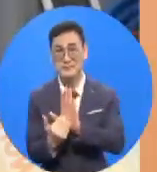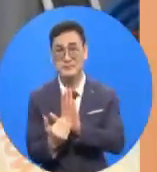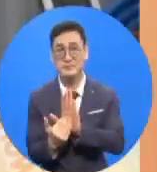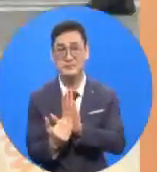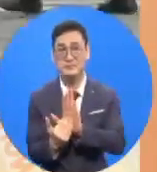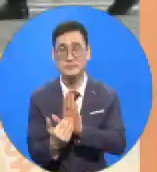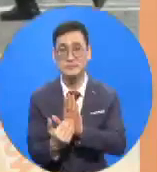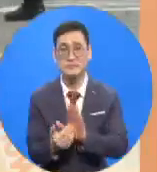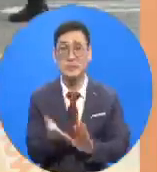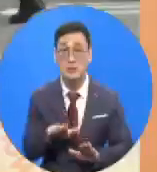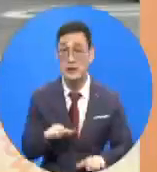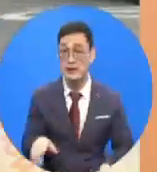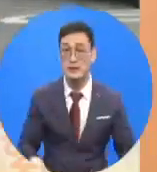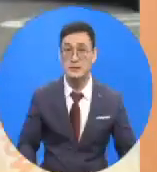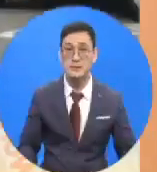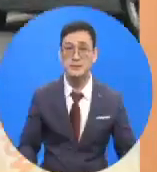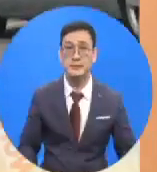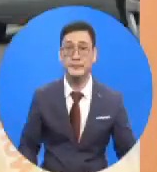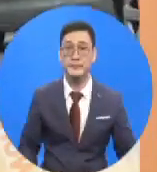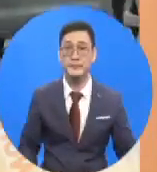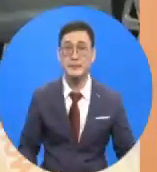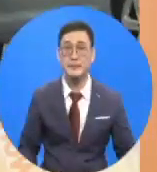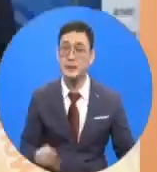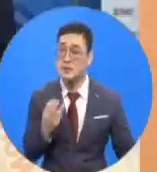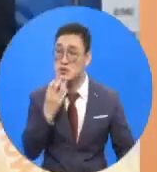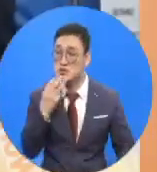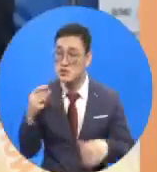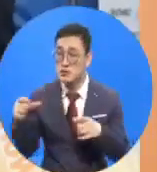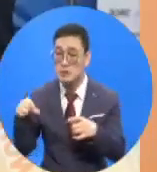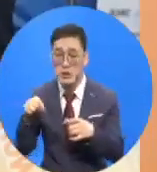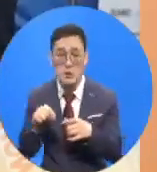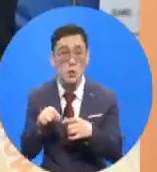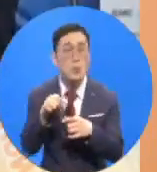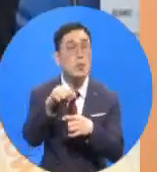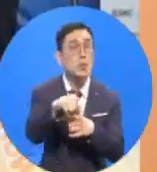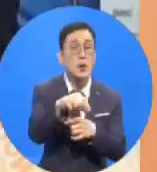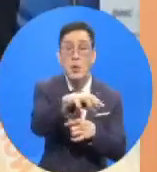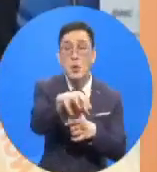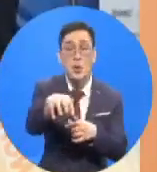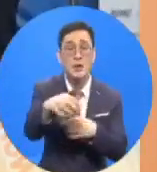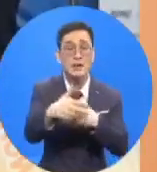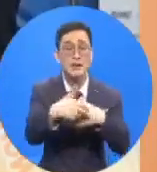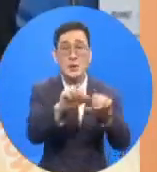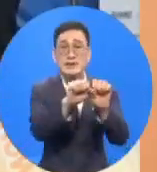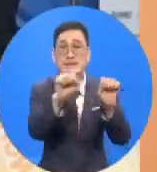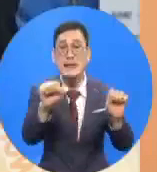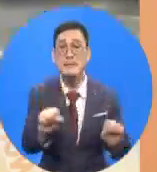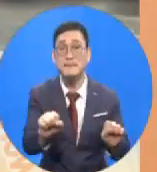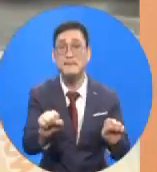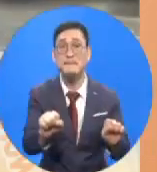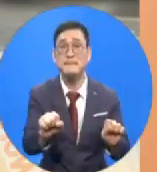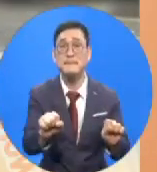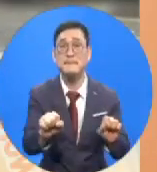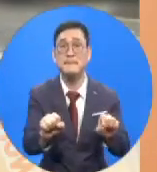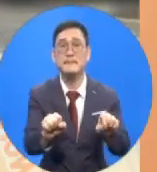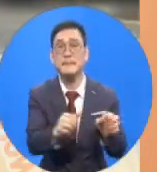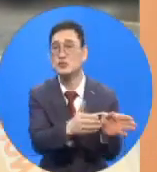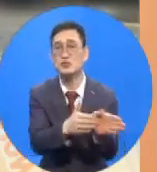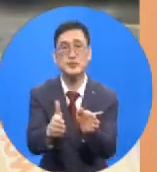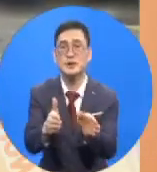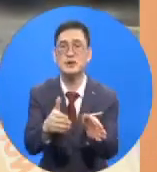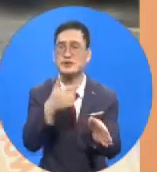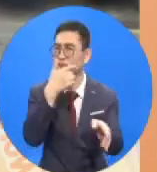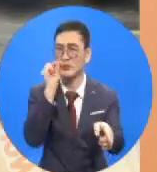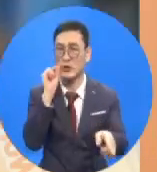생각해보면 지금 의정부 라는 사실은 수도 서울의 조금만 벗어나도 어려 시스템 이 굉장히 어떻게 해서 오면 났습니다 그렇기